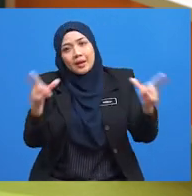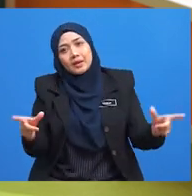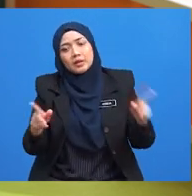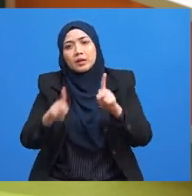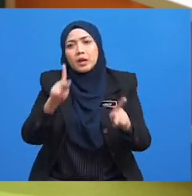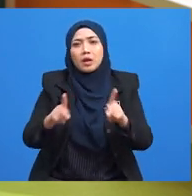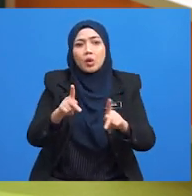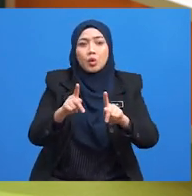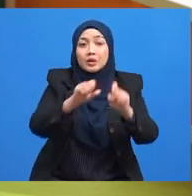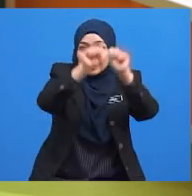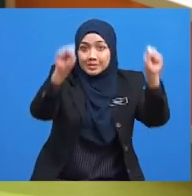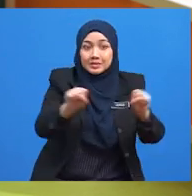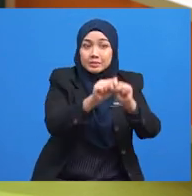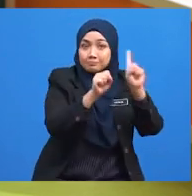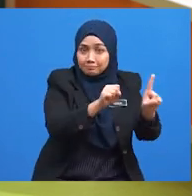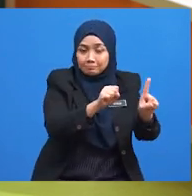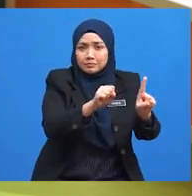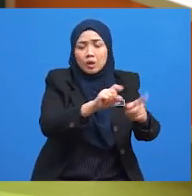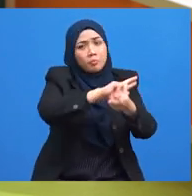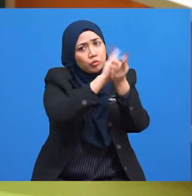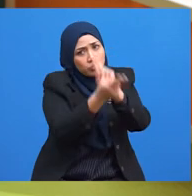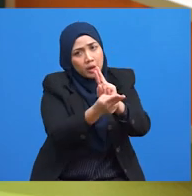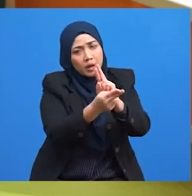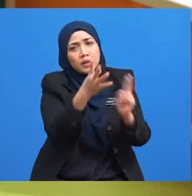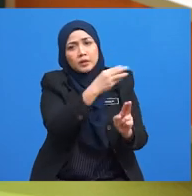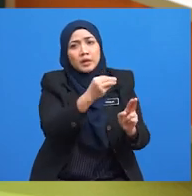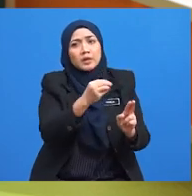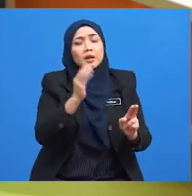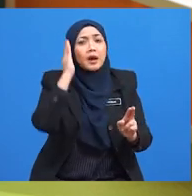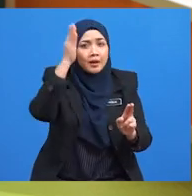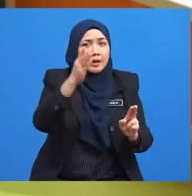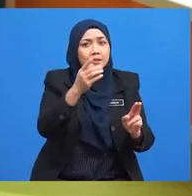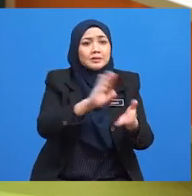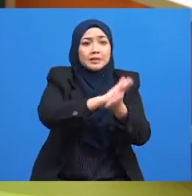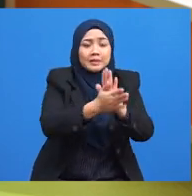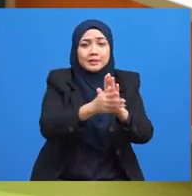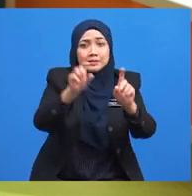mengalami perubahan, maka sistem lain juga akan turut terjejas.